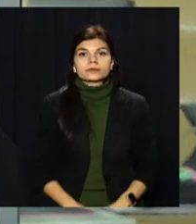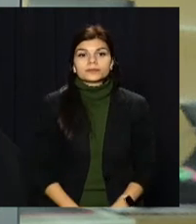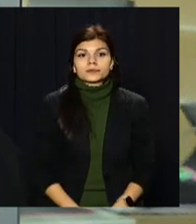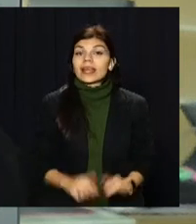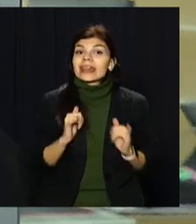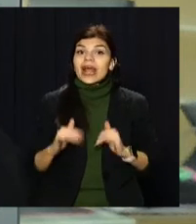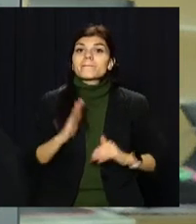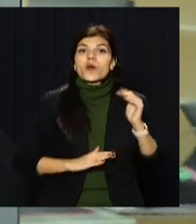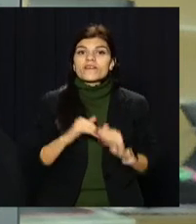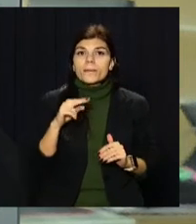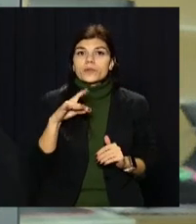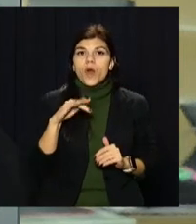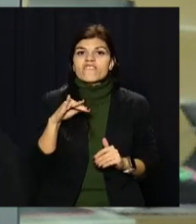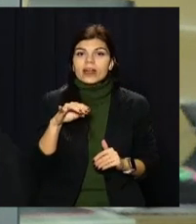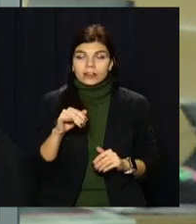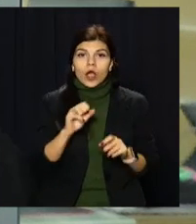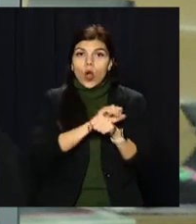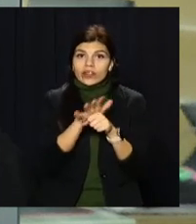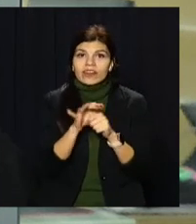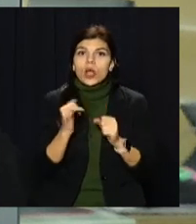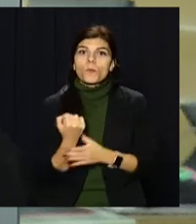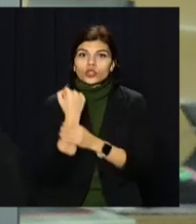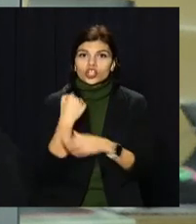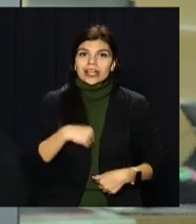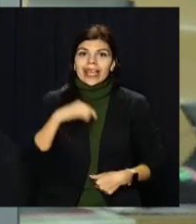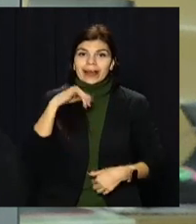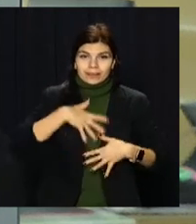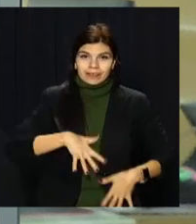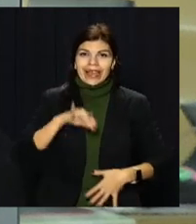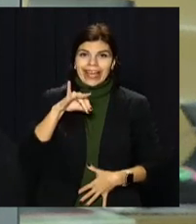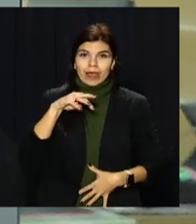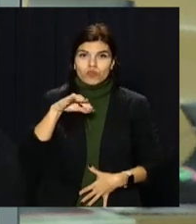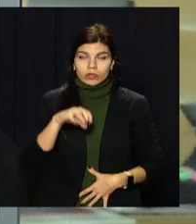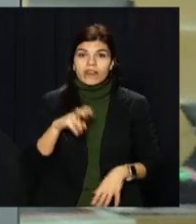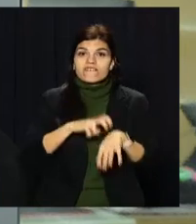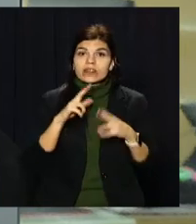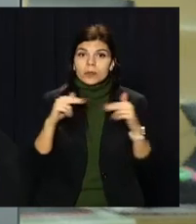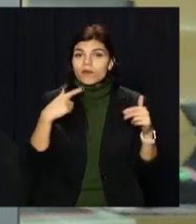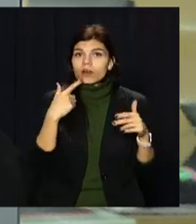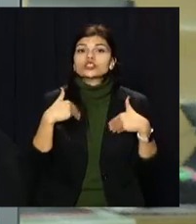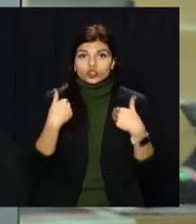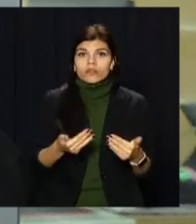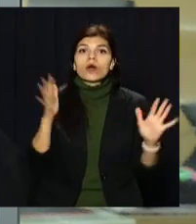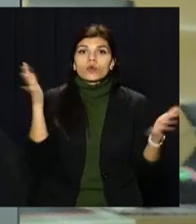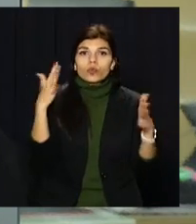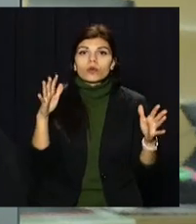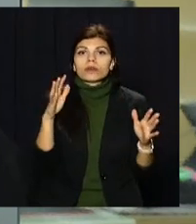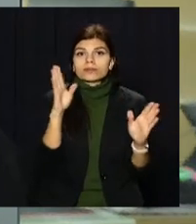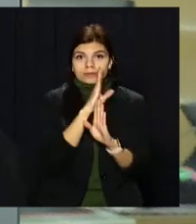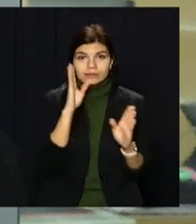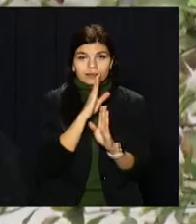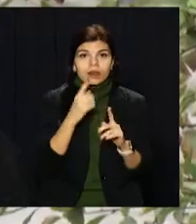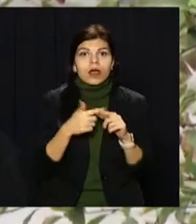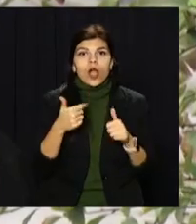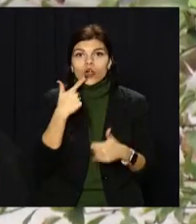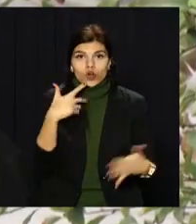Для профілактики коронавірусу та підтримки імунітету лікарі Дніпра рекомендують прогулянки на свіжому повітрі. Це